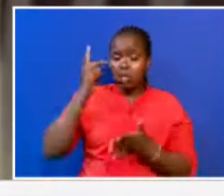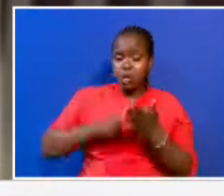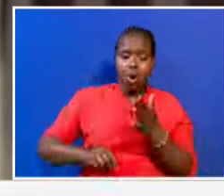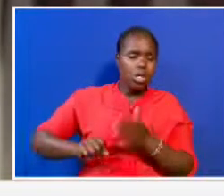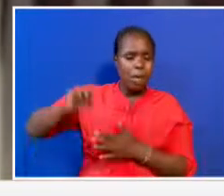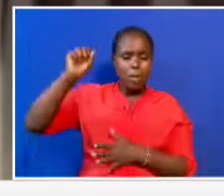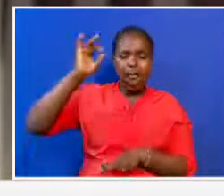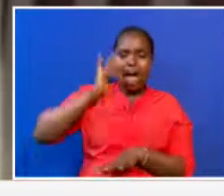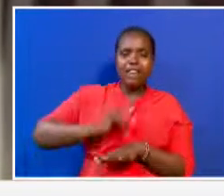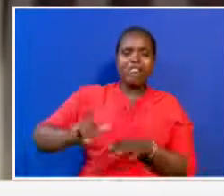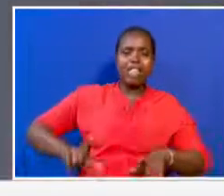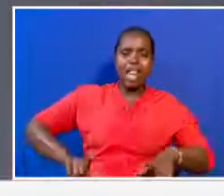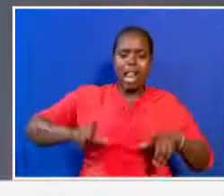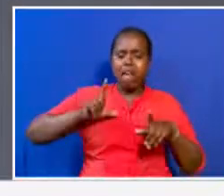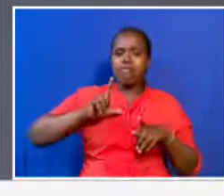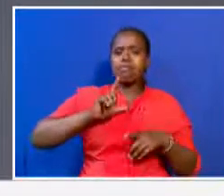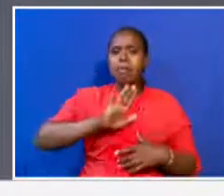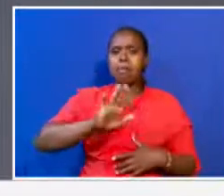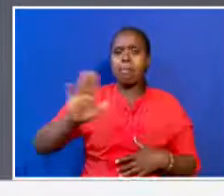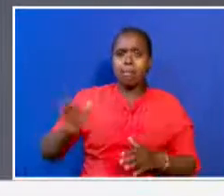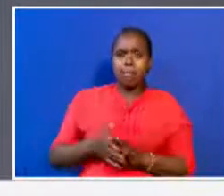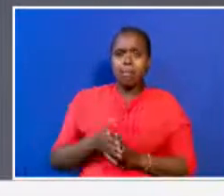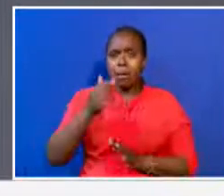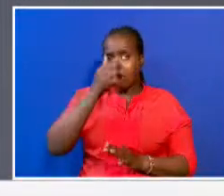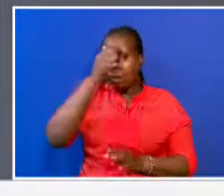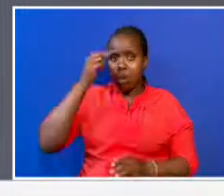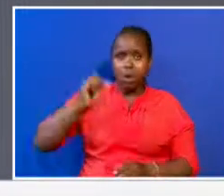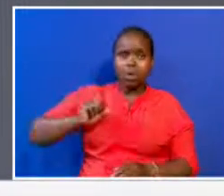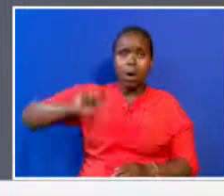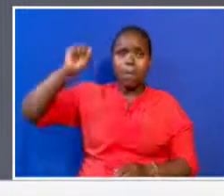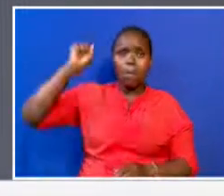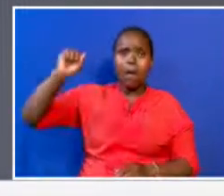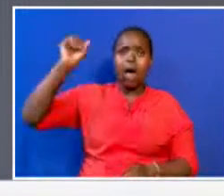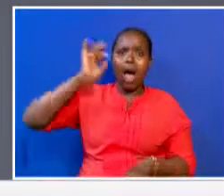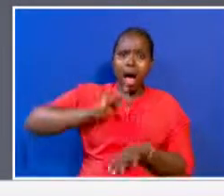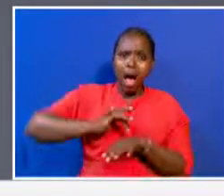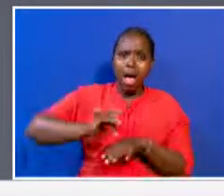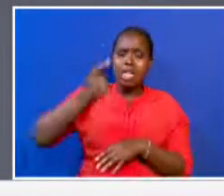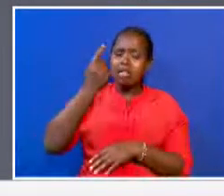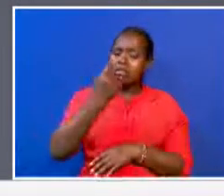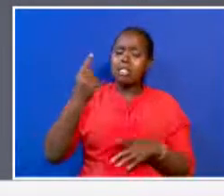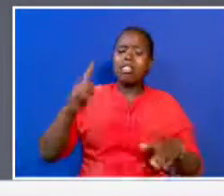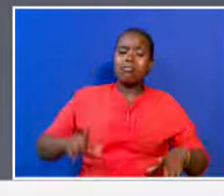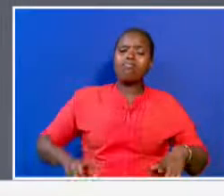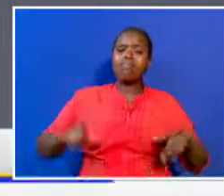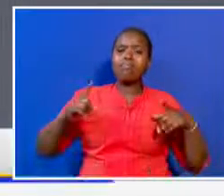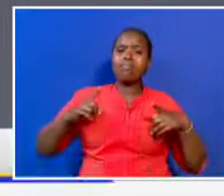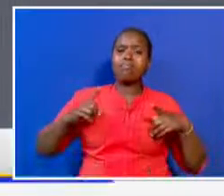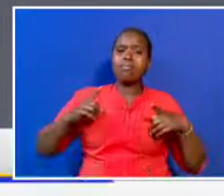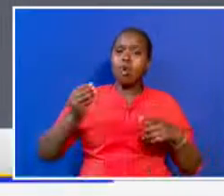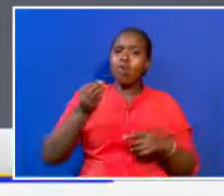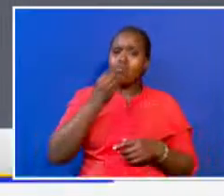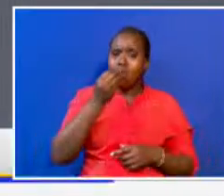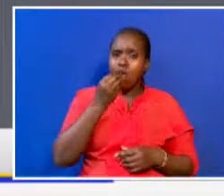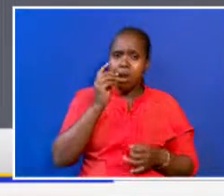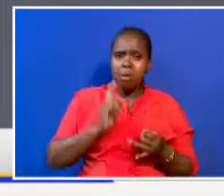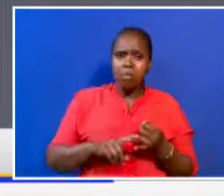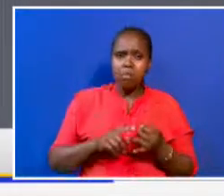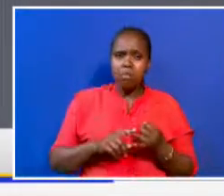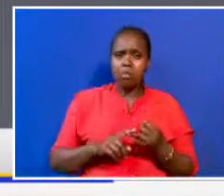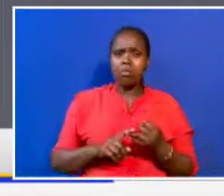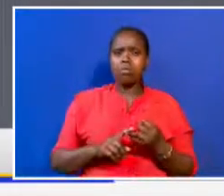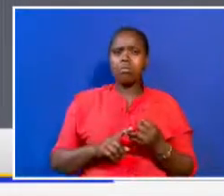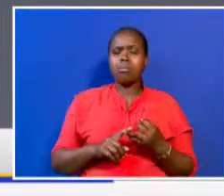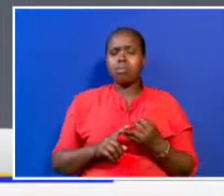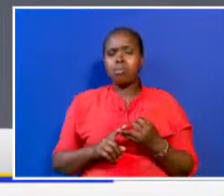kila hatua ya maisha yao. Because politics affects every aspect of our lives. The food we eat, the schools